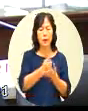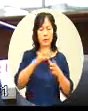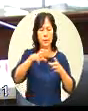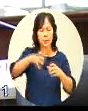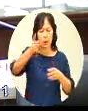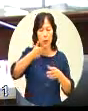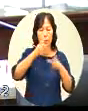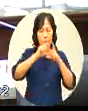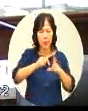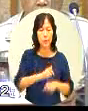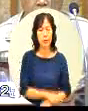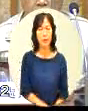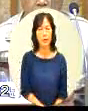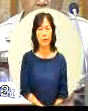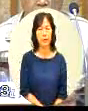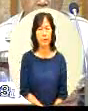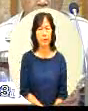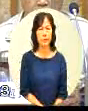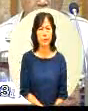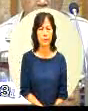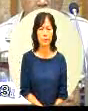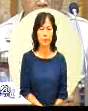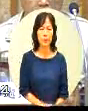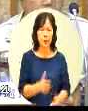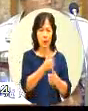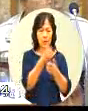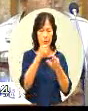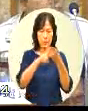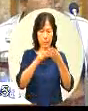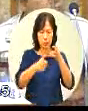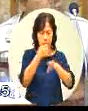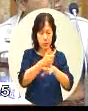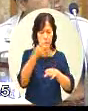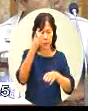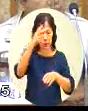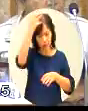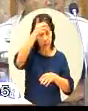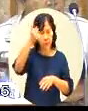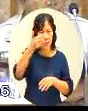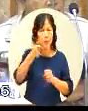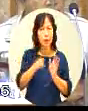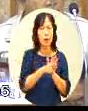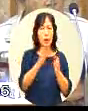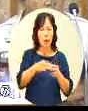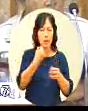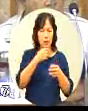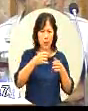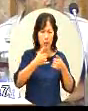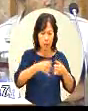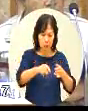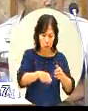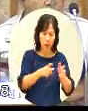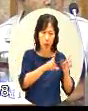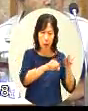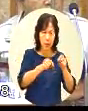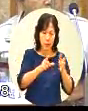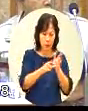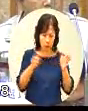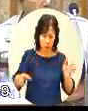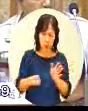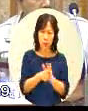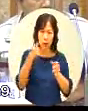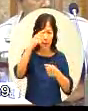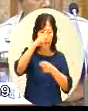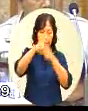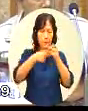请回答。 好，谢谢议长，谢谢主席，谢谢郑议员哈。有关这个路段，按照它的时程是明年一月底，